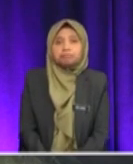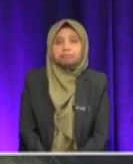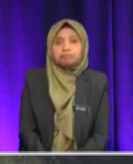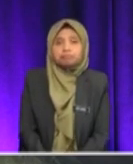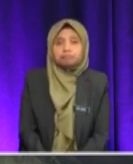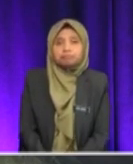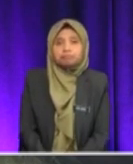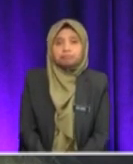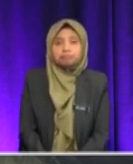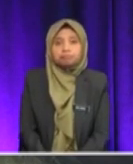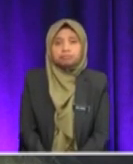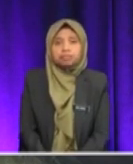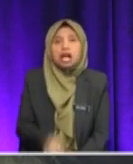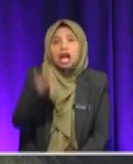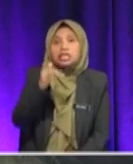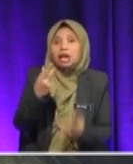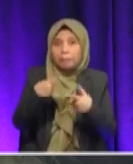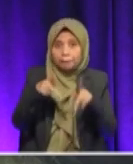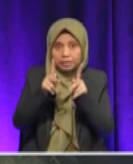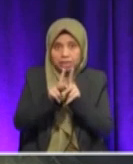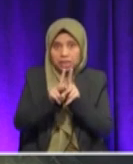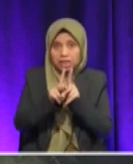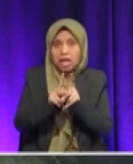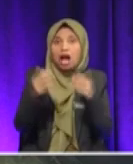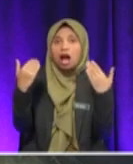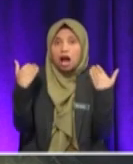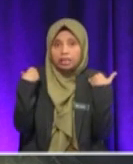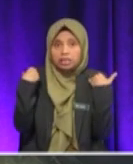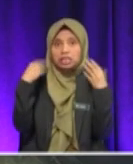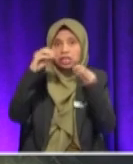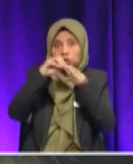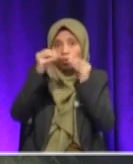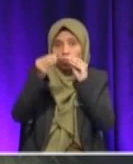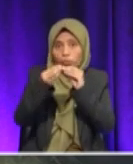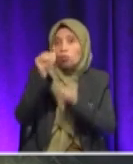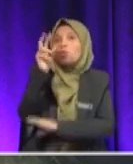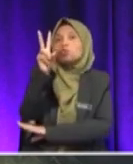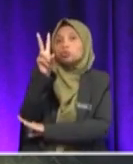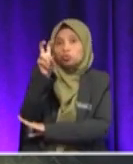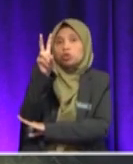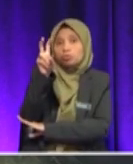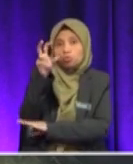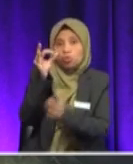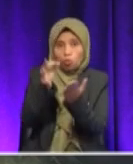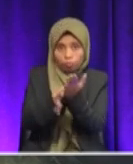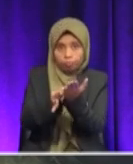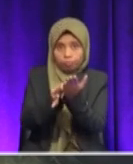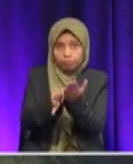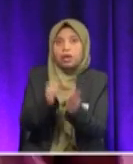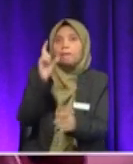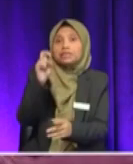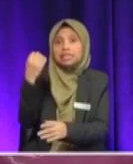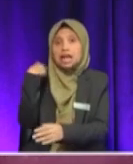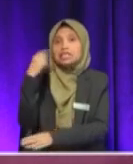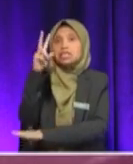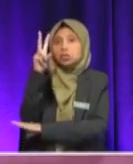Kamu bisa makan yang penting tadi nunggu O2 + n oke wong cycling